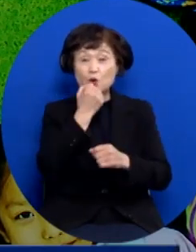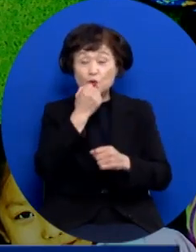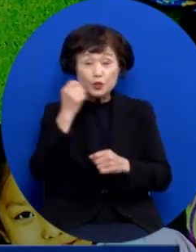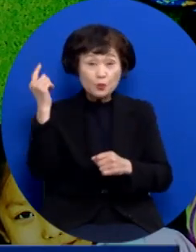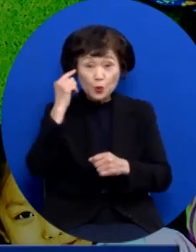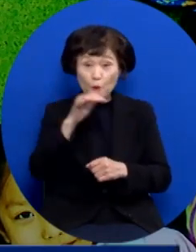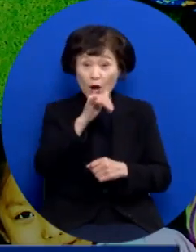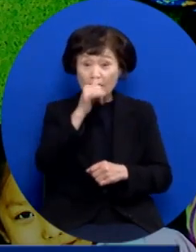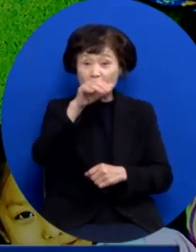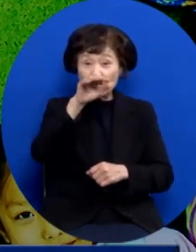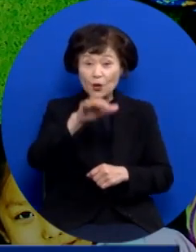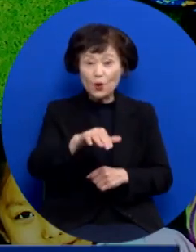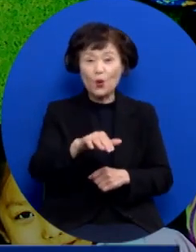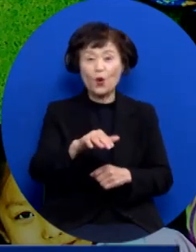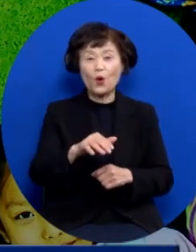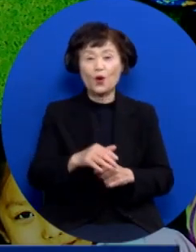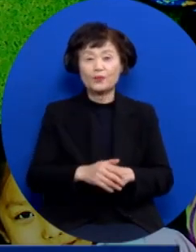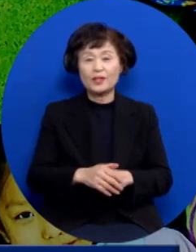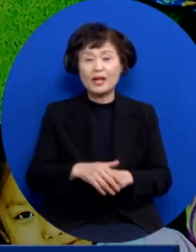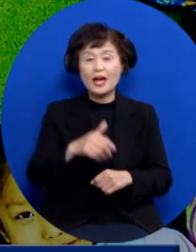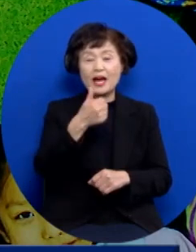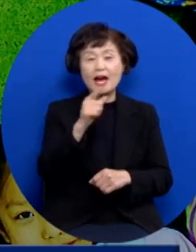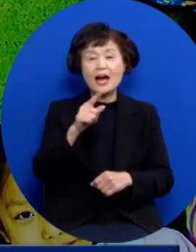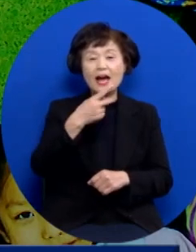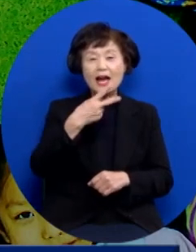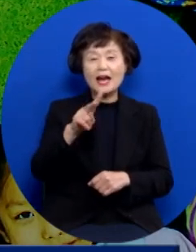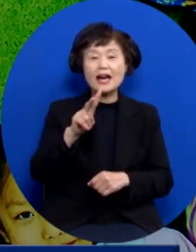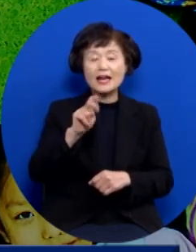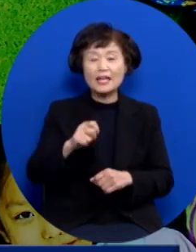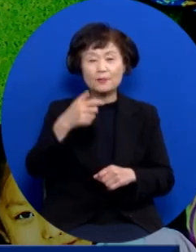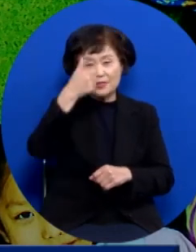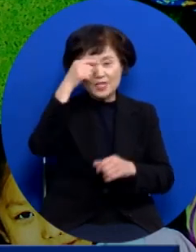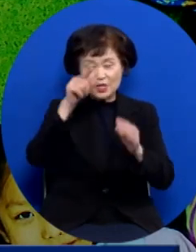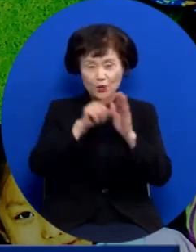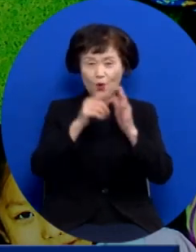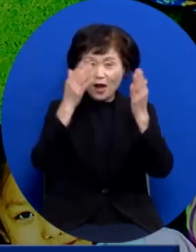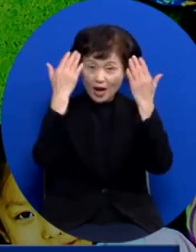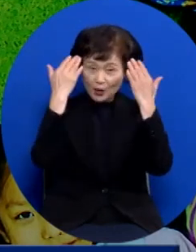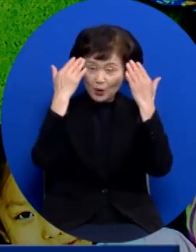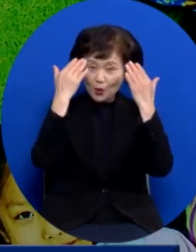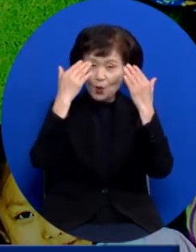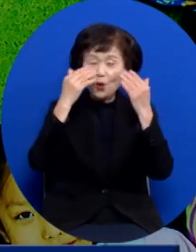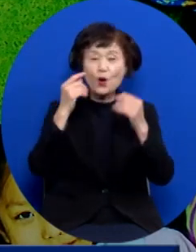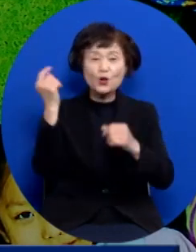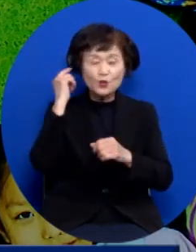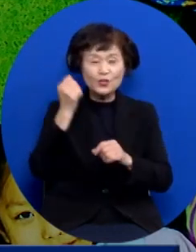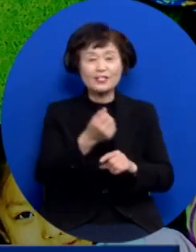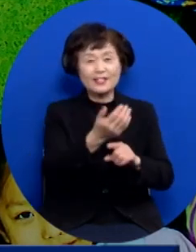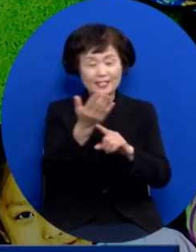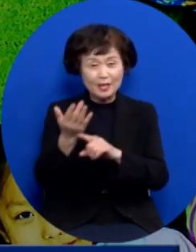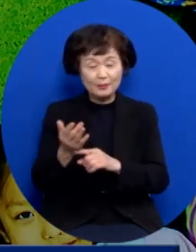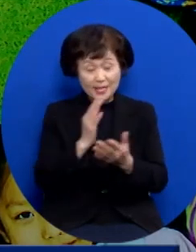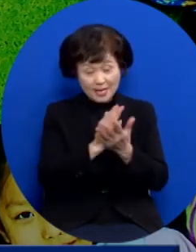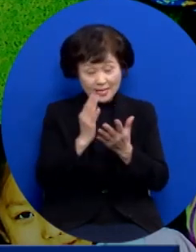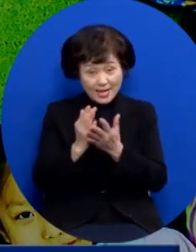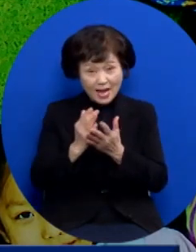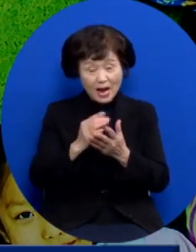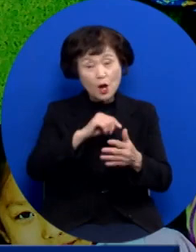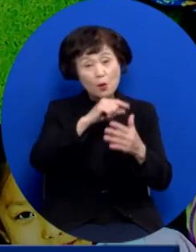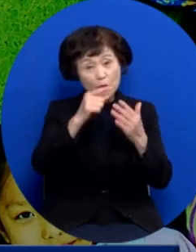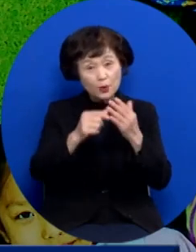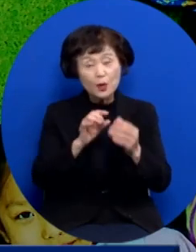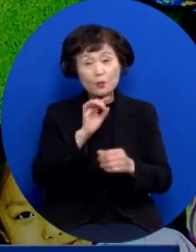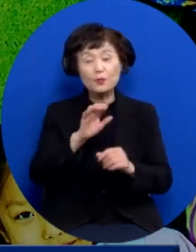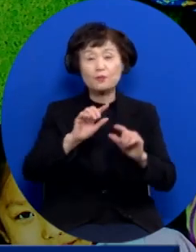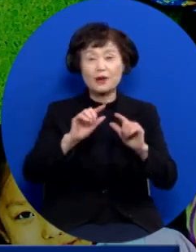위치한 기독교대한학교 글로벌 하담 기독학교입니다 학기 중에 진행되는 다양한 학습 프로그램뿐 아니라 방학 중에도